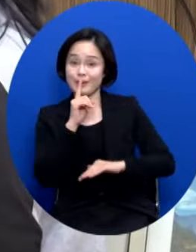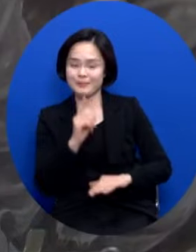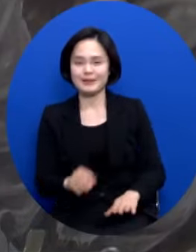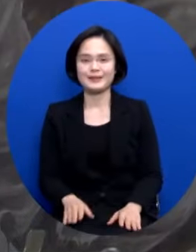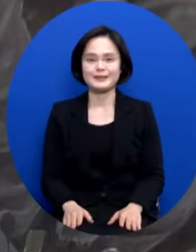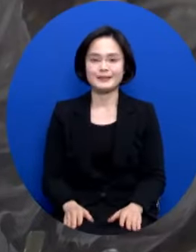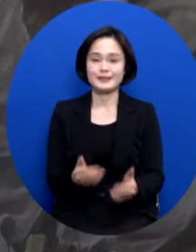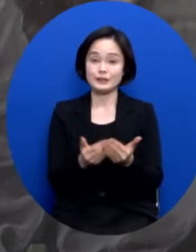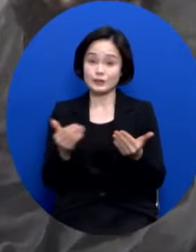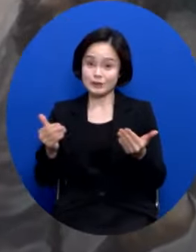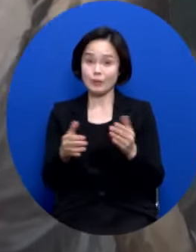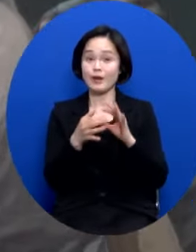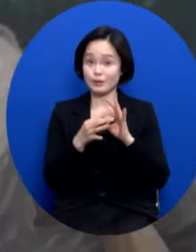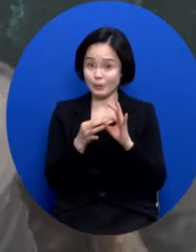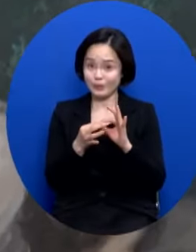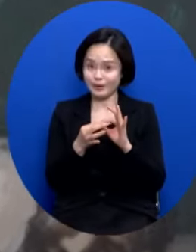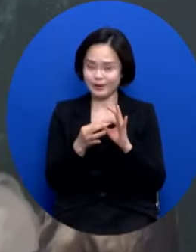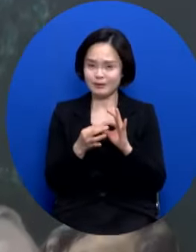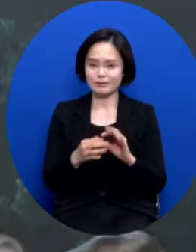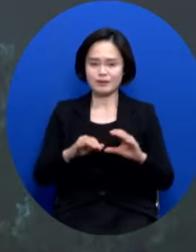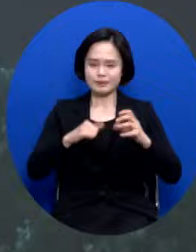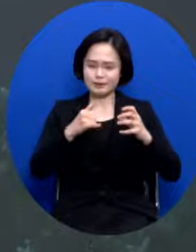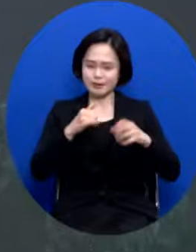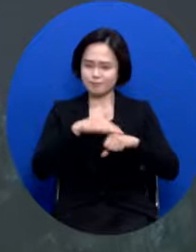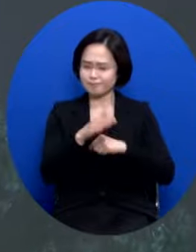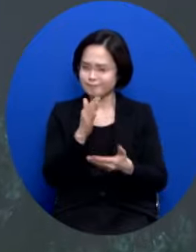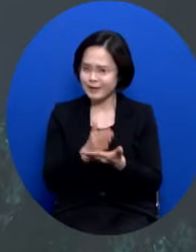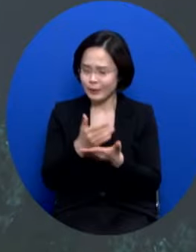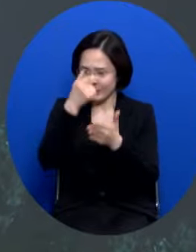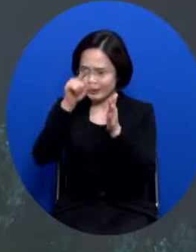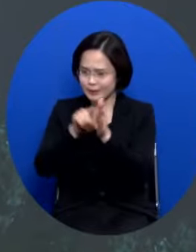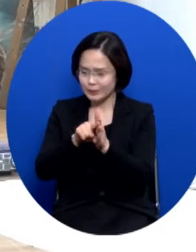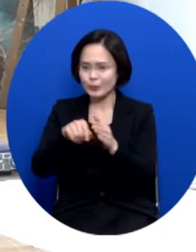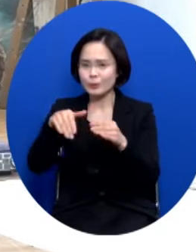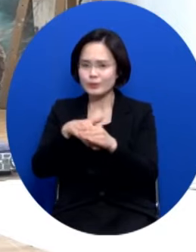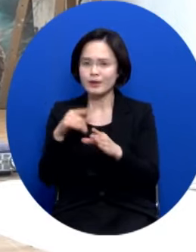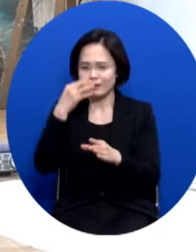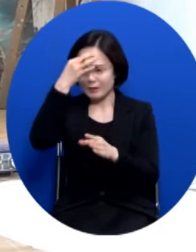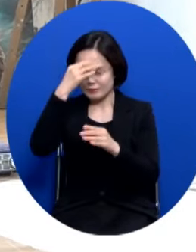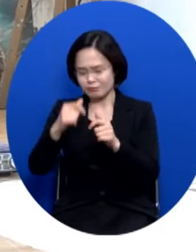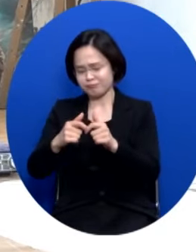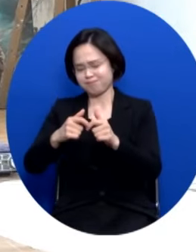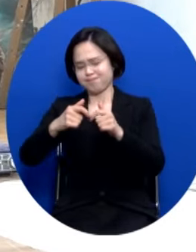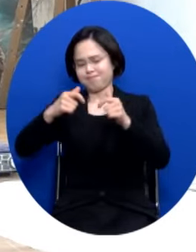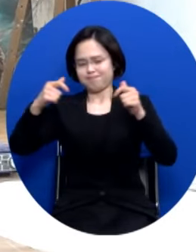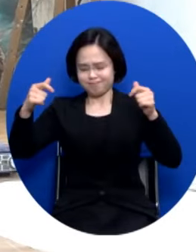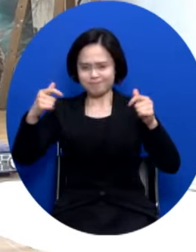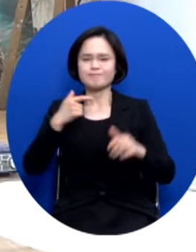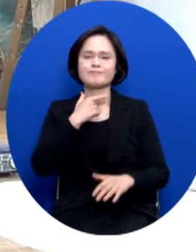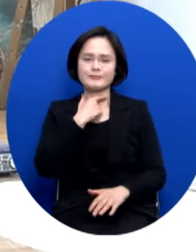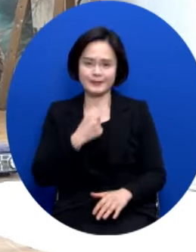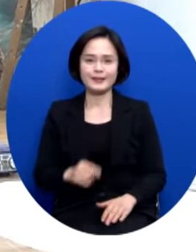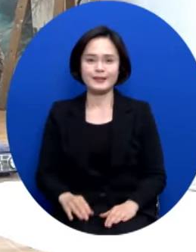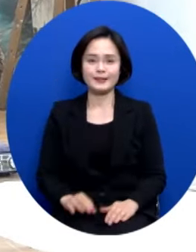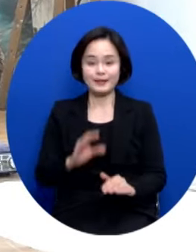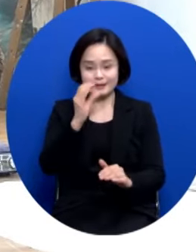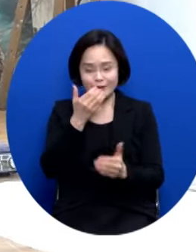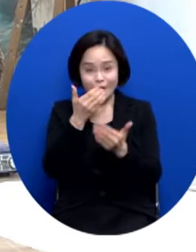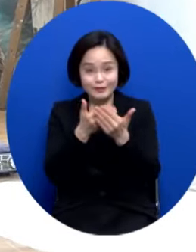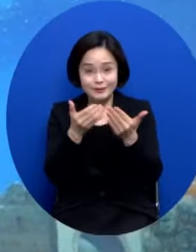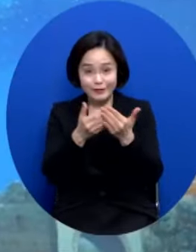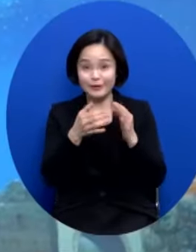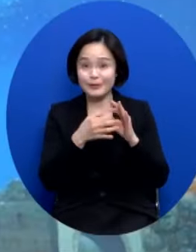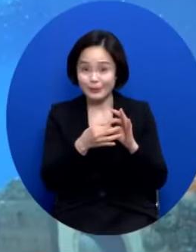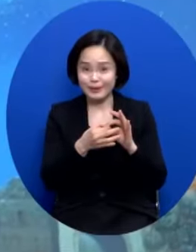통해 세속적인 문화 속에서 기독 예술 문화의 확산이 이루어지길 소망한다면서 성서 그림으로 자연스럽게